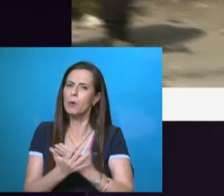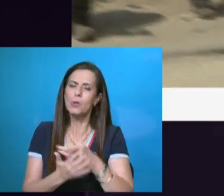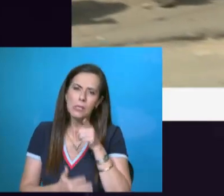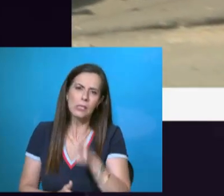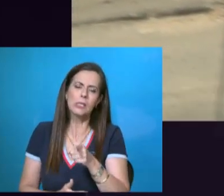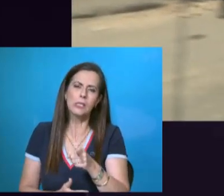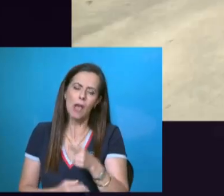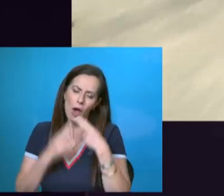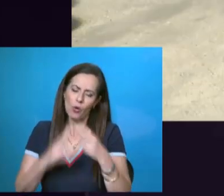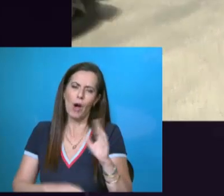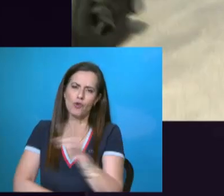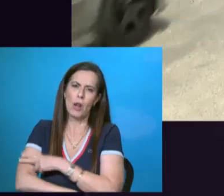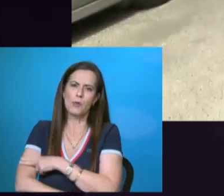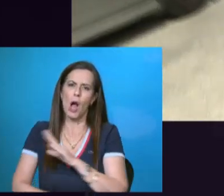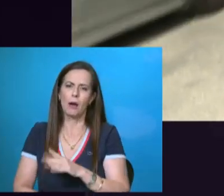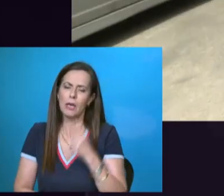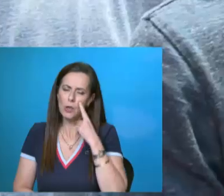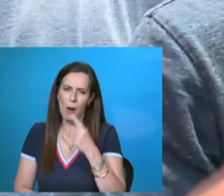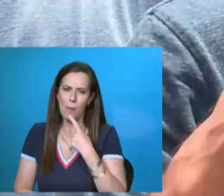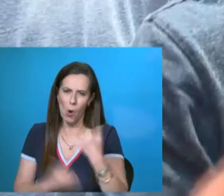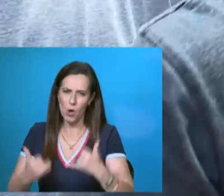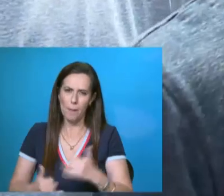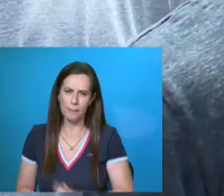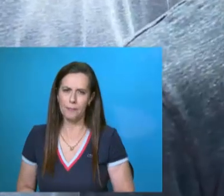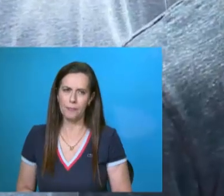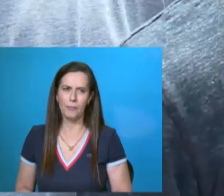התגובה שהוא יקבל. הנה הדברים.